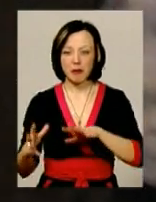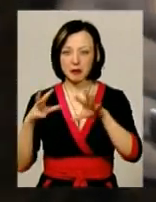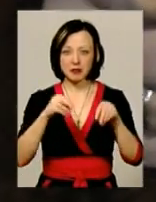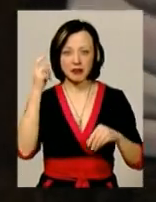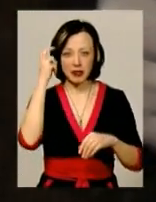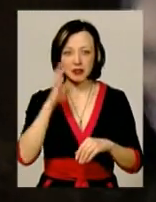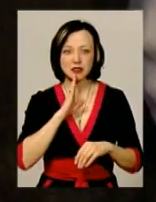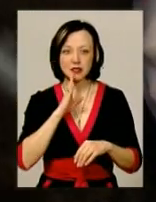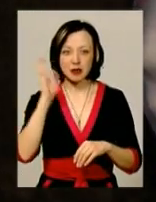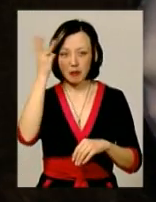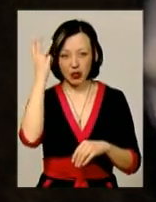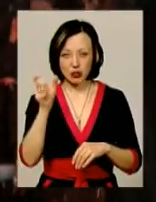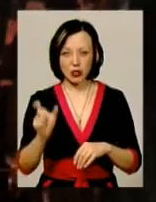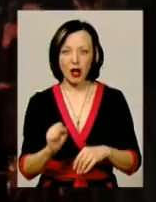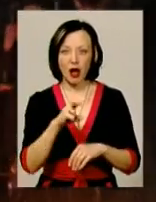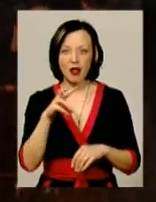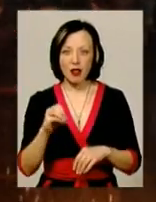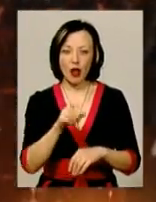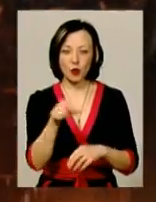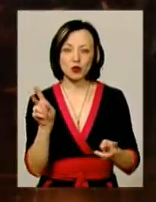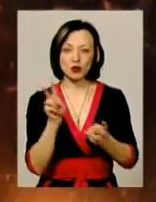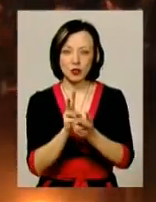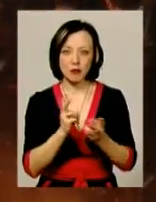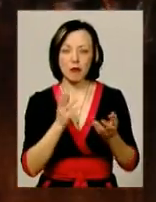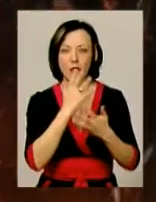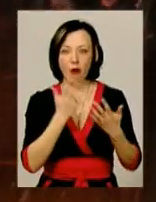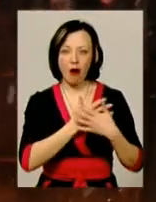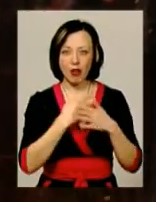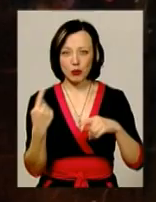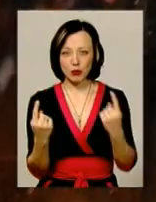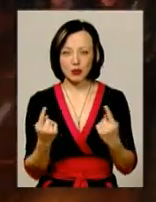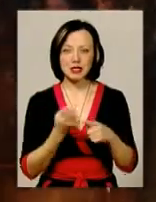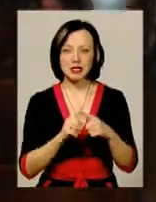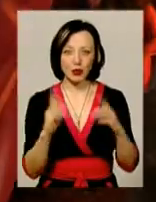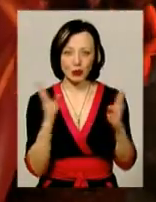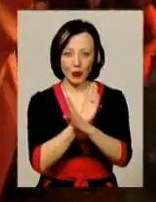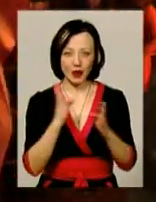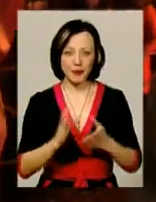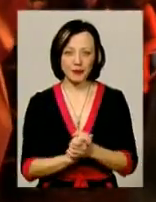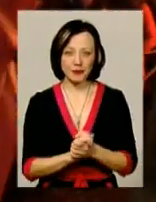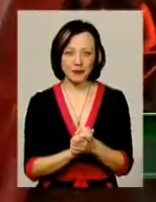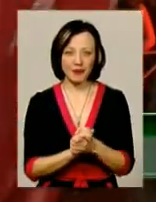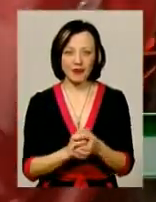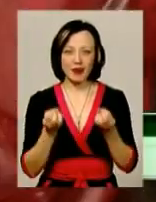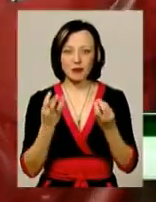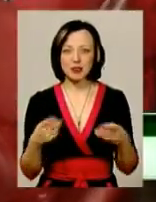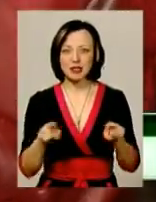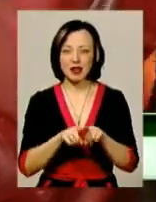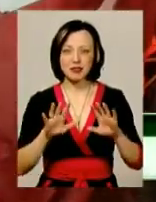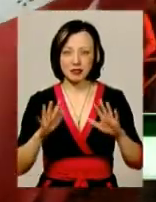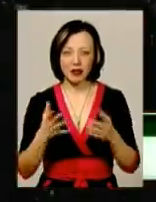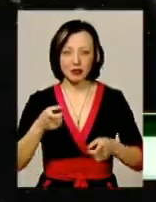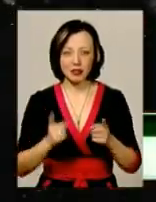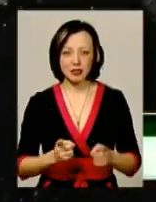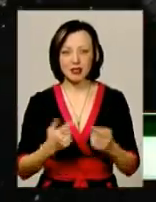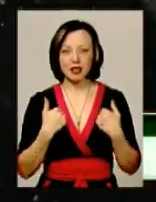в Київ, Катерина – хмельничанка. Але молоді люди зустрілися і покохали одне одного, бо, кажуть, це доля. Це доля. Просто так склалося,